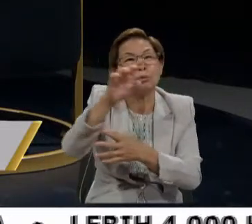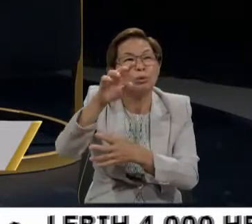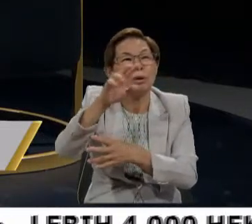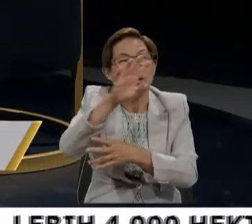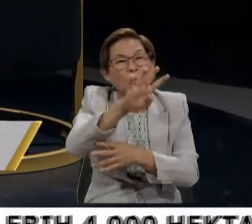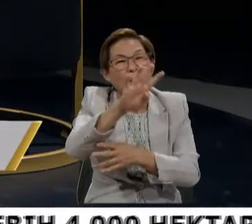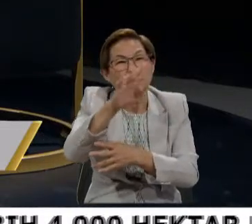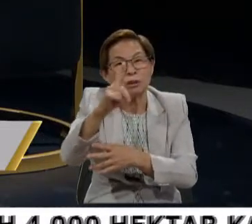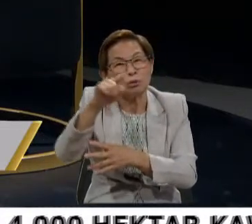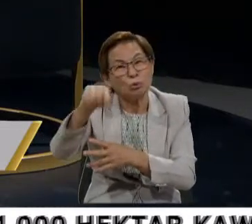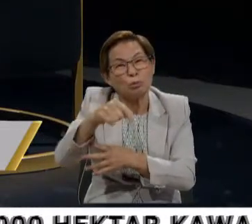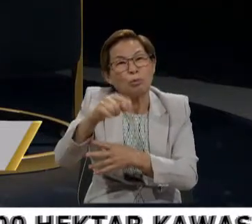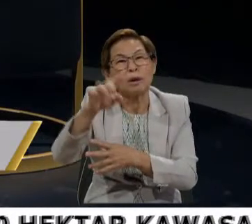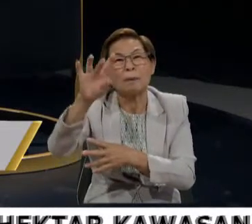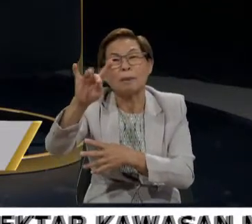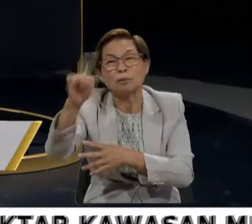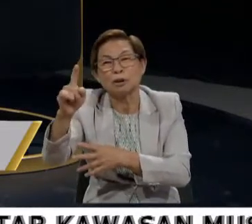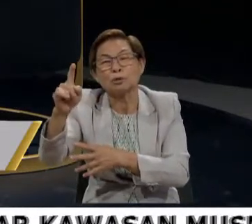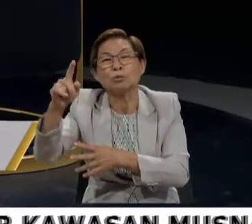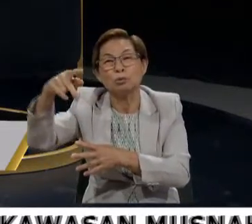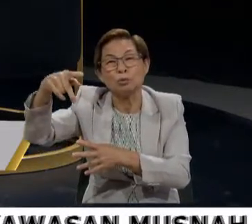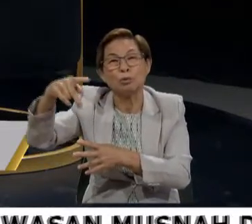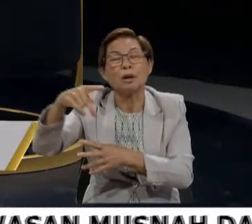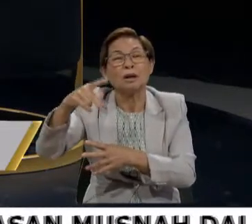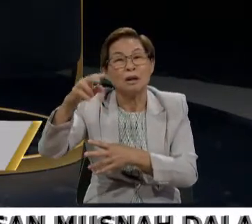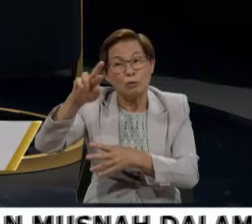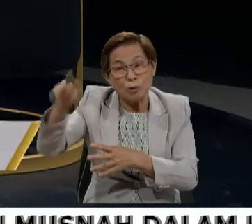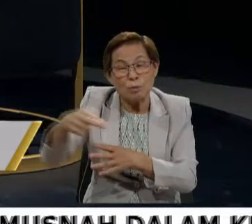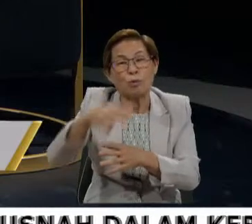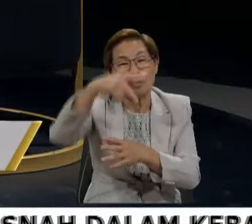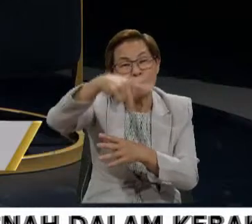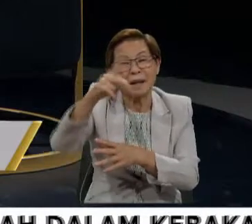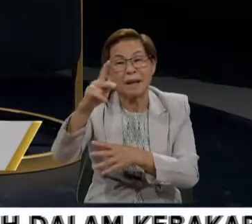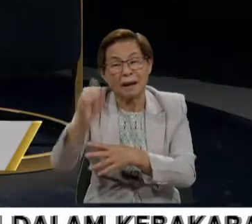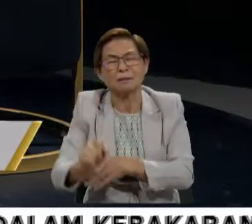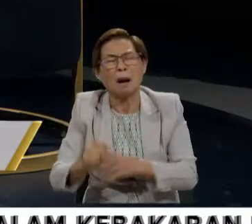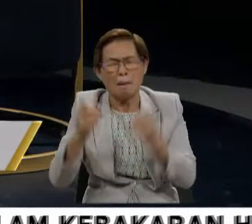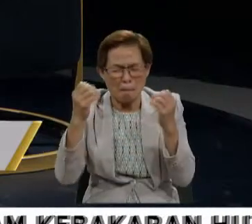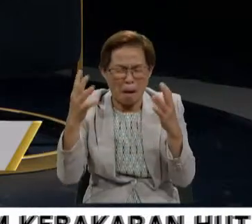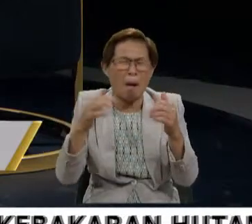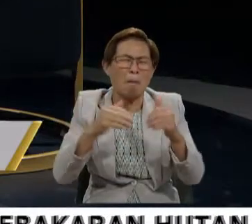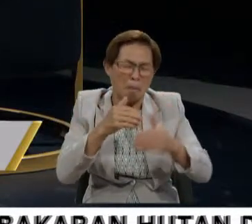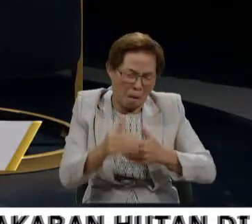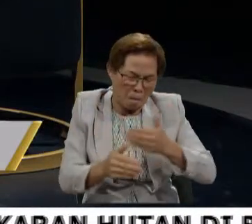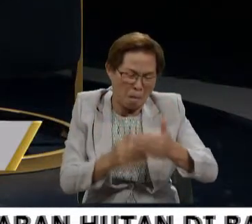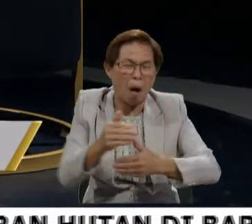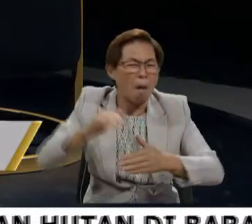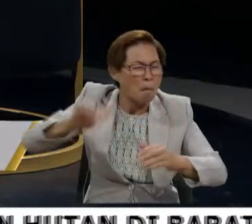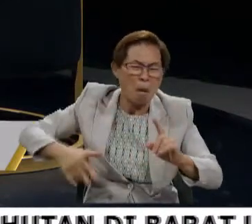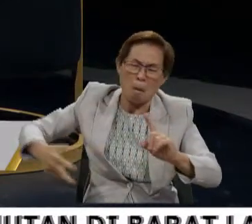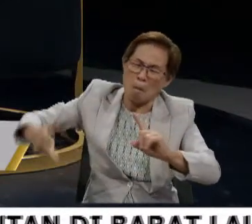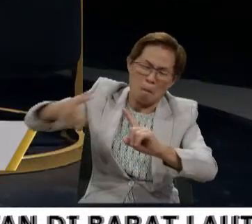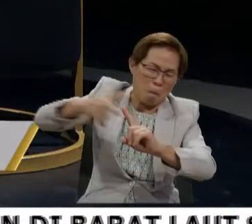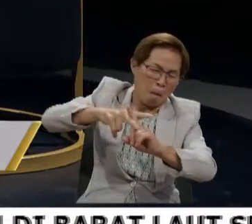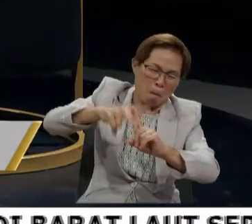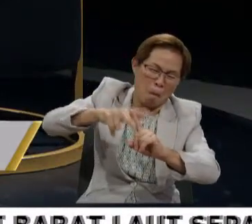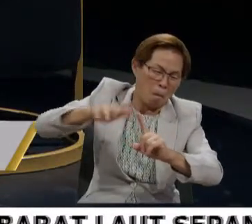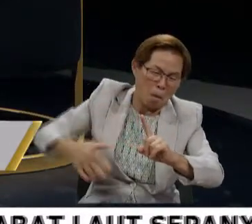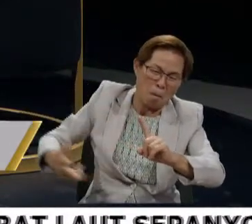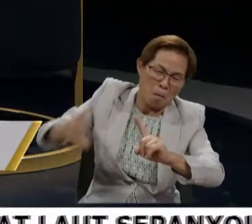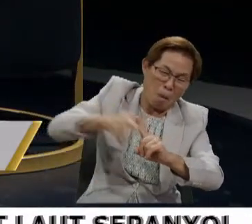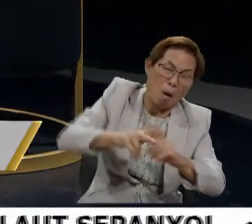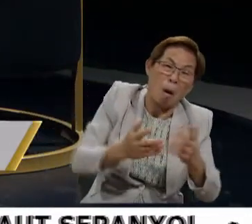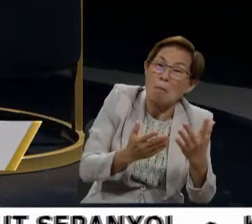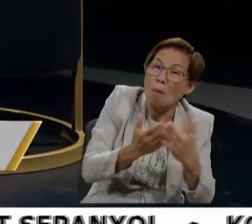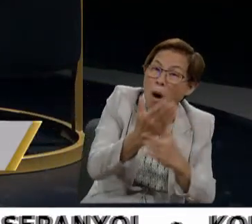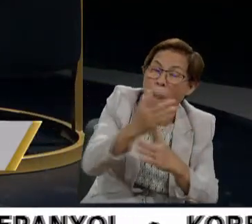rm1,881 PKS sebenarnya banyak lagi inisiatif yang masih lagi a dalam proses ataupun yang belum pun dipohon ya A melalui